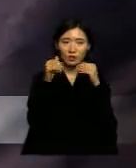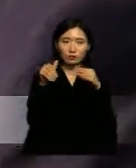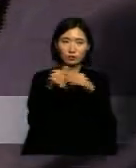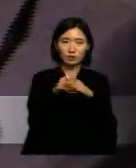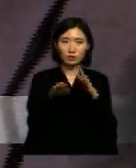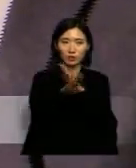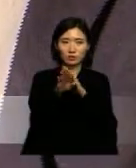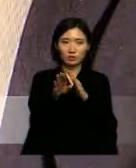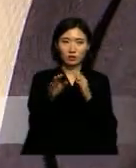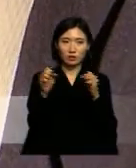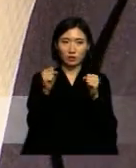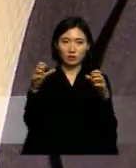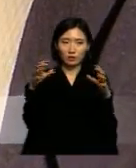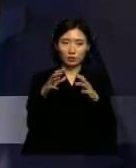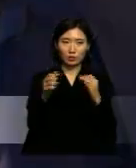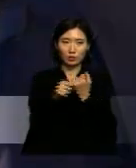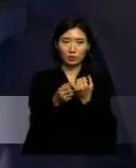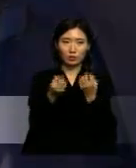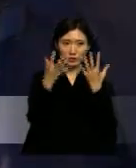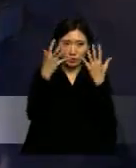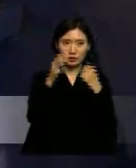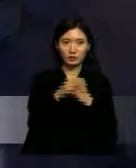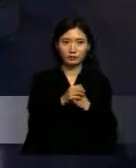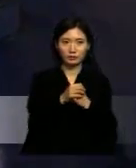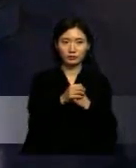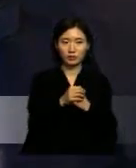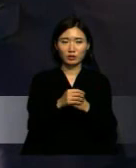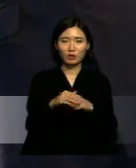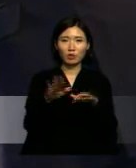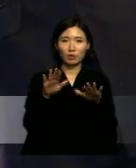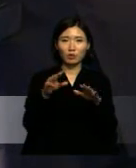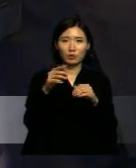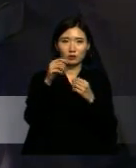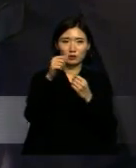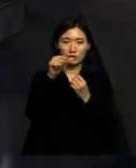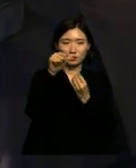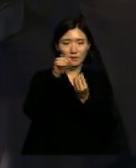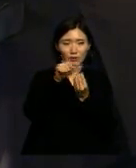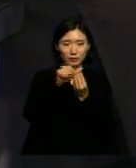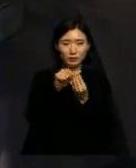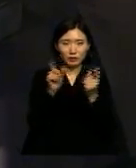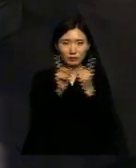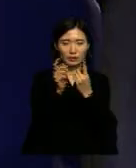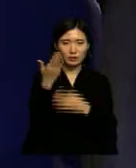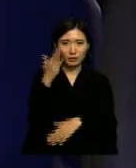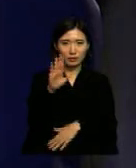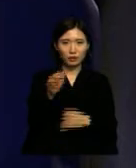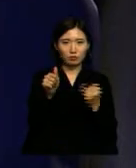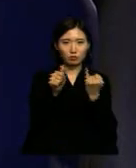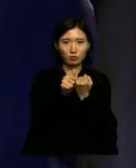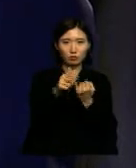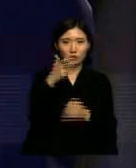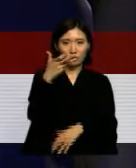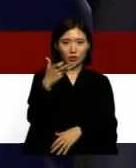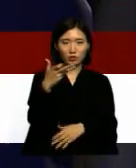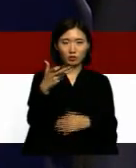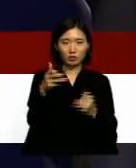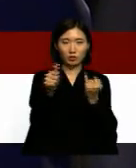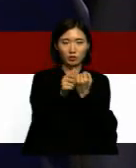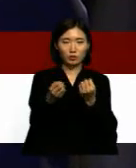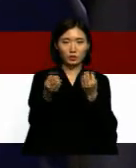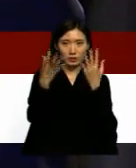열었습니다. 2013년 시작된 결혼식은 올해로 다섯 번째. 지금까지 부부 18쌍의